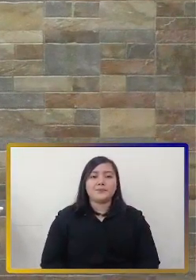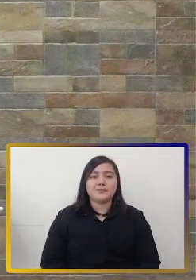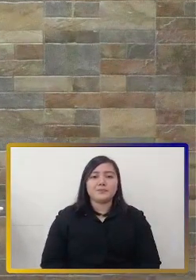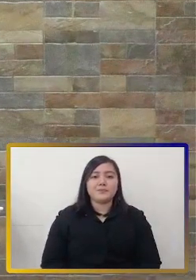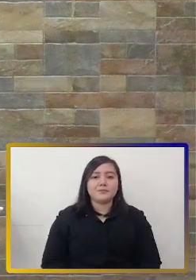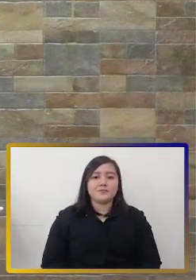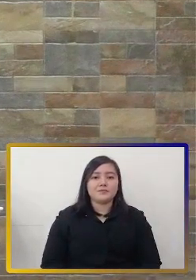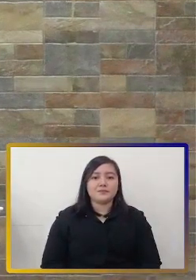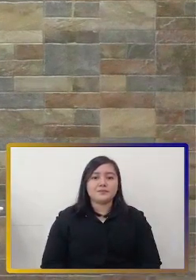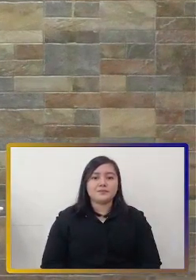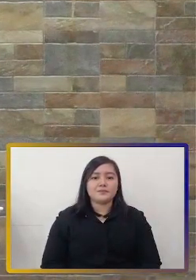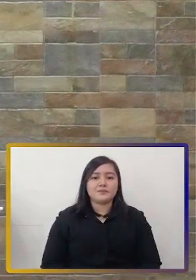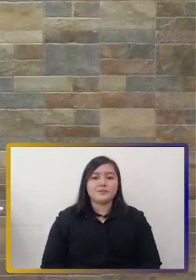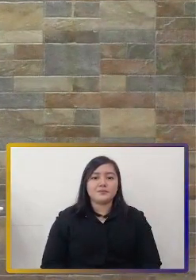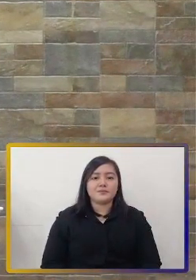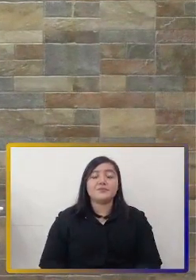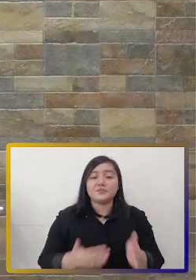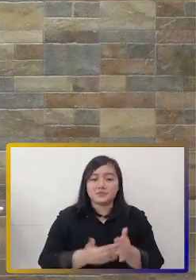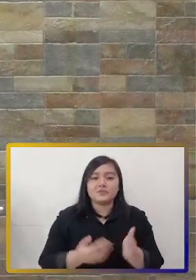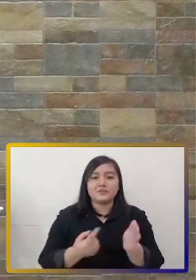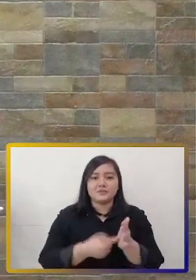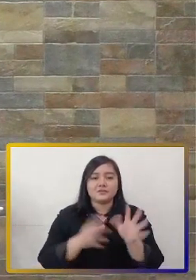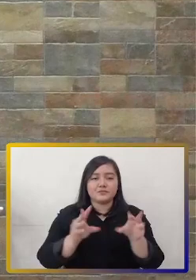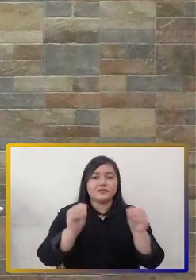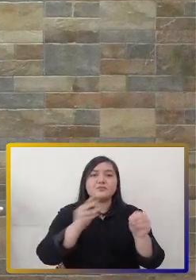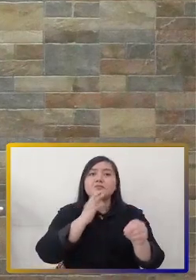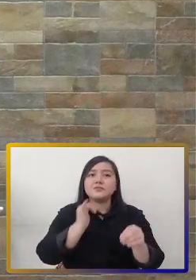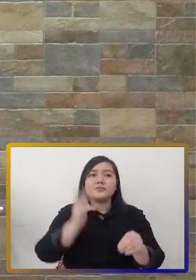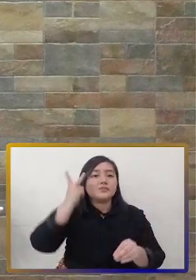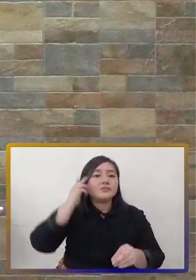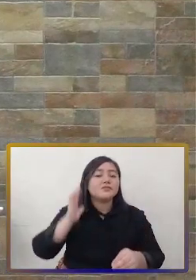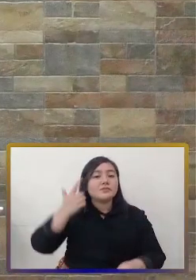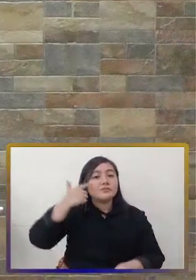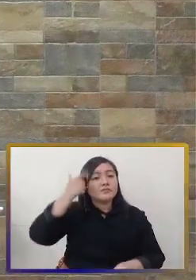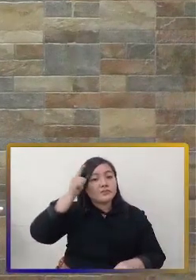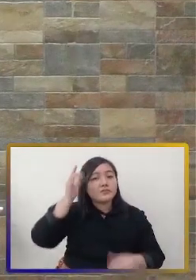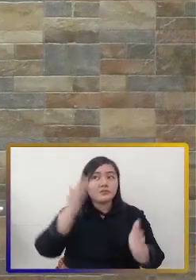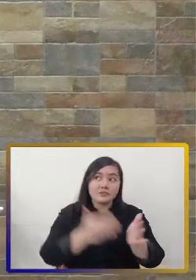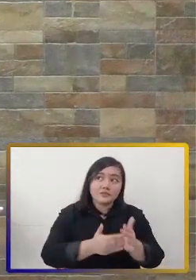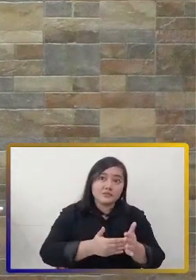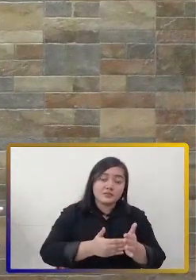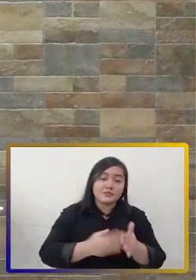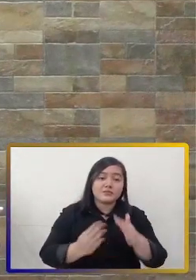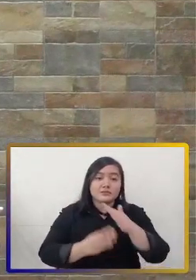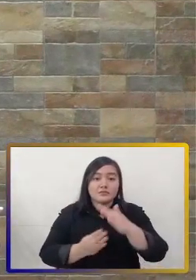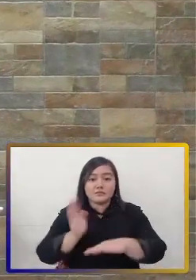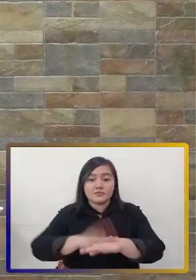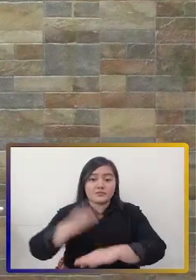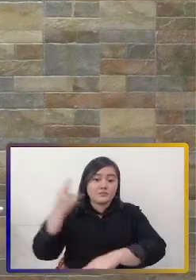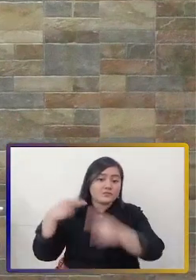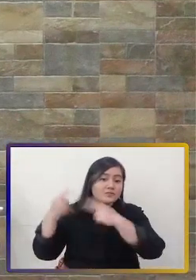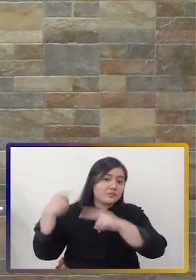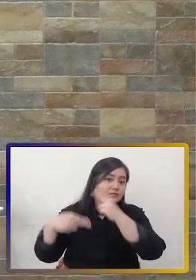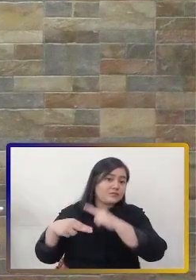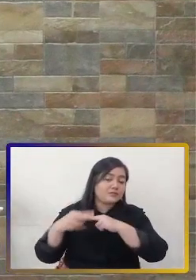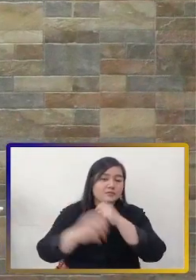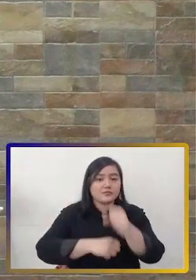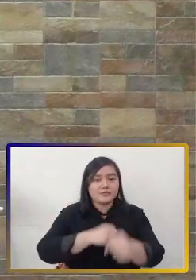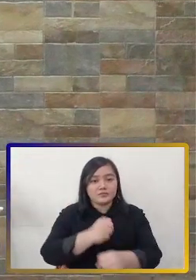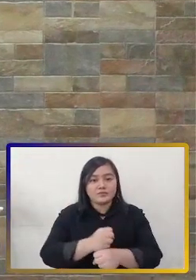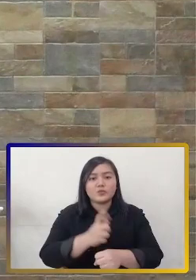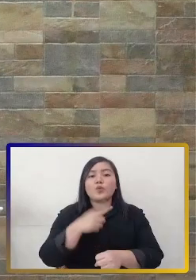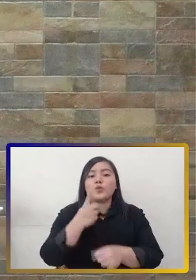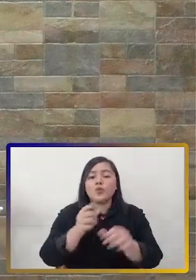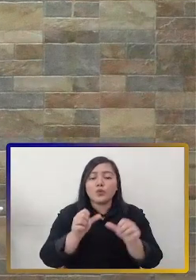nun? Yung pastor natin. Bakit? Going back to the centuries, sino ang nagpapatuloy na nagtuturo sa